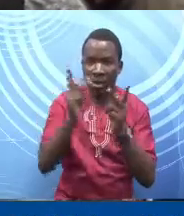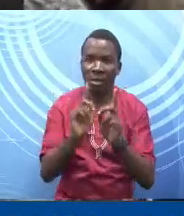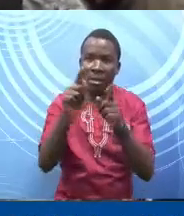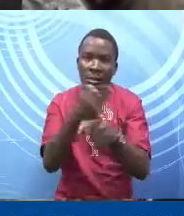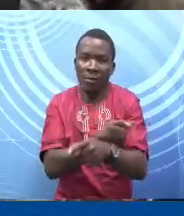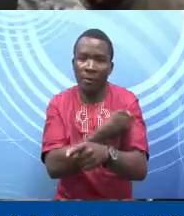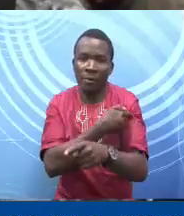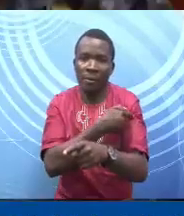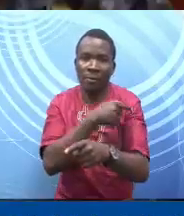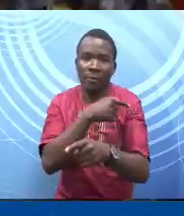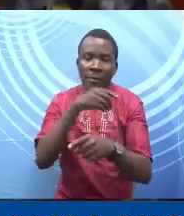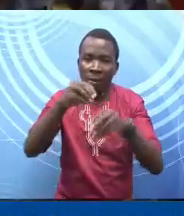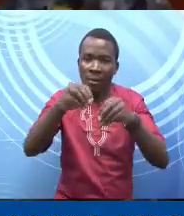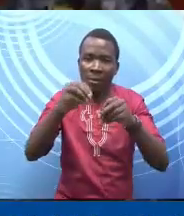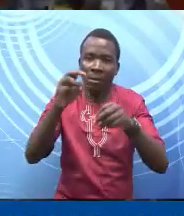uburozi bukomeye bwa